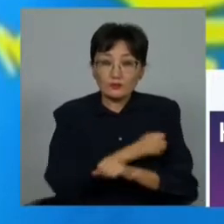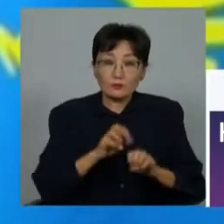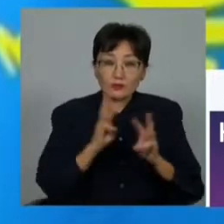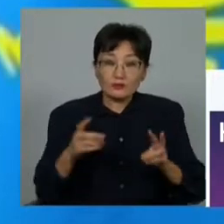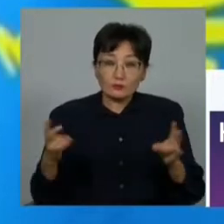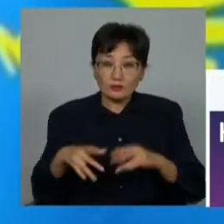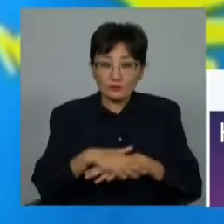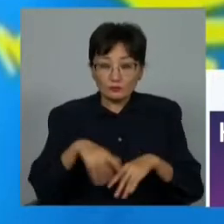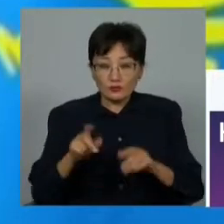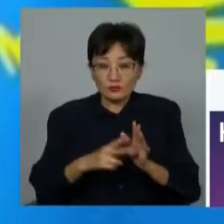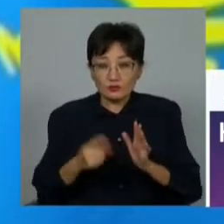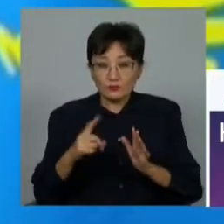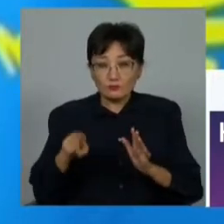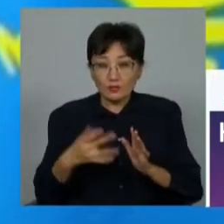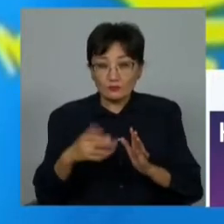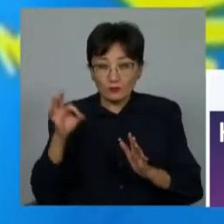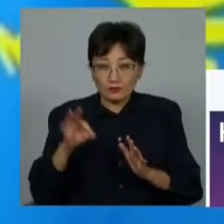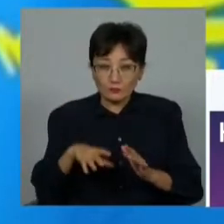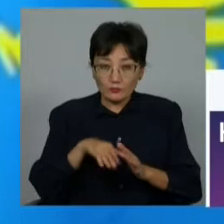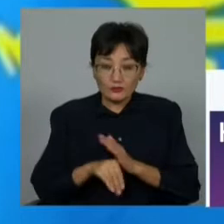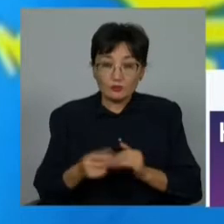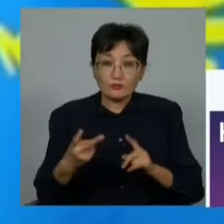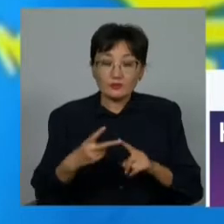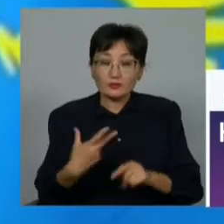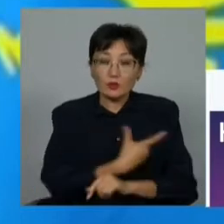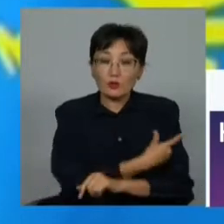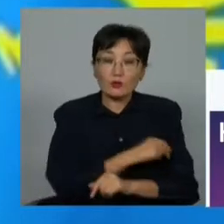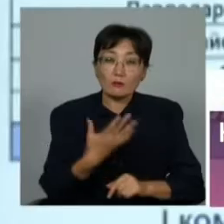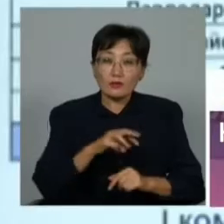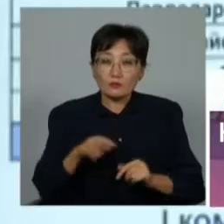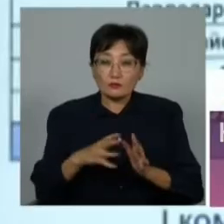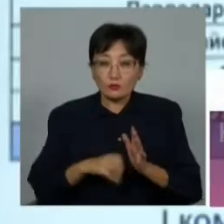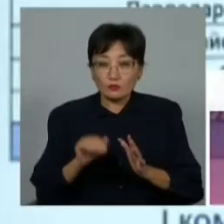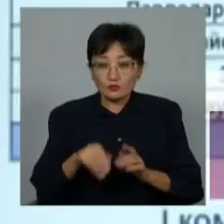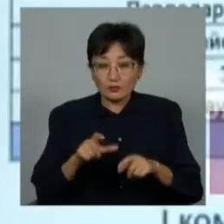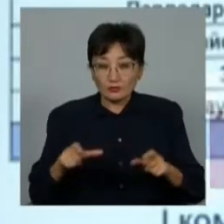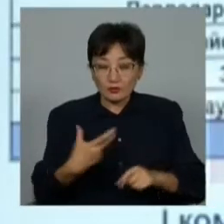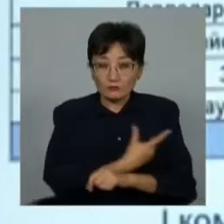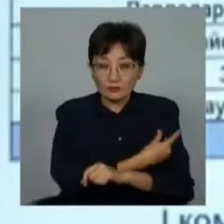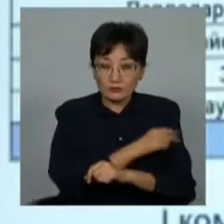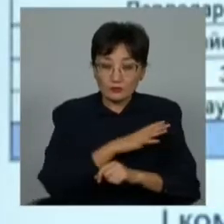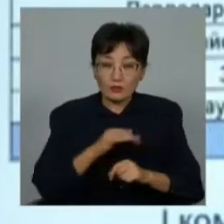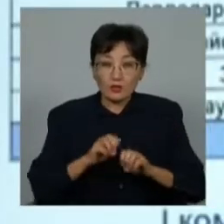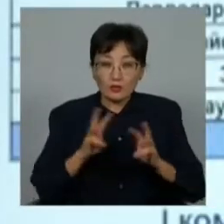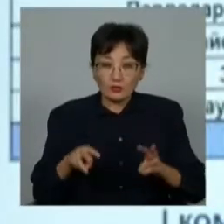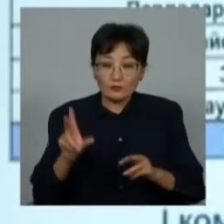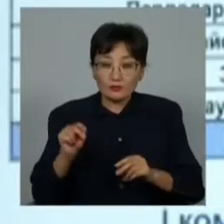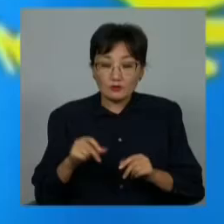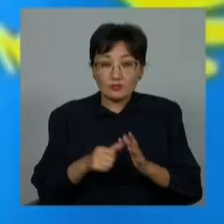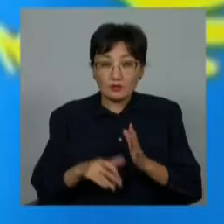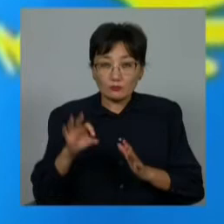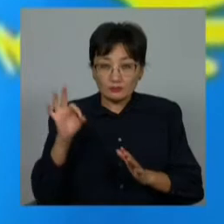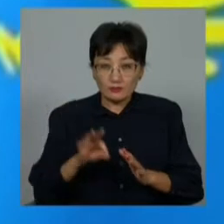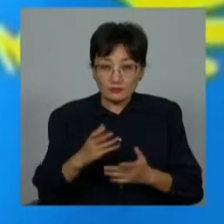тиіс халықтың 71,5%-ын құрайды. Екінші компонент 5 миллион 900 мыңнан астам адамға салынып, қамту көрсеткіші